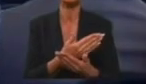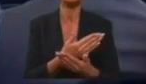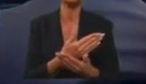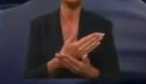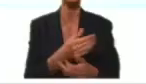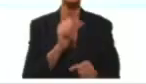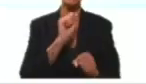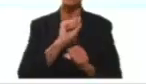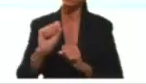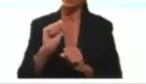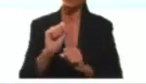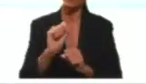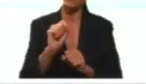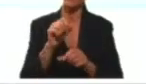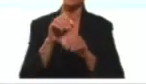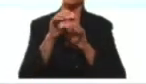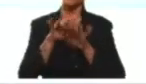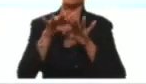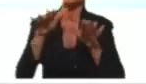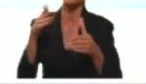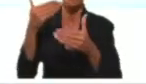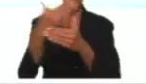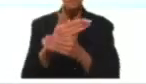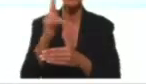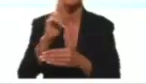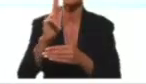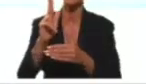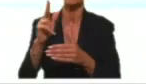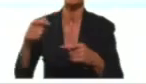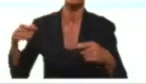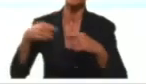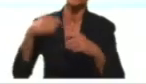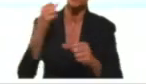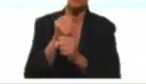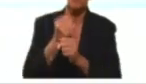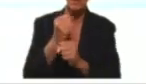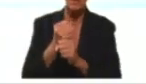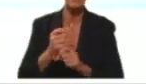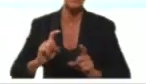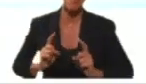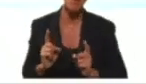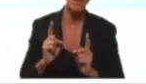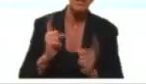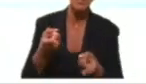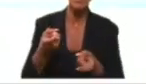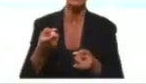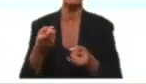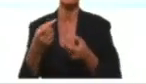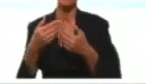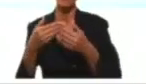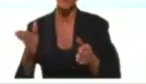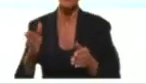Z jednej strony mamy wiele podmiotów w ramach, nazwijmy to szeroko, organizacji i realizacji transportu